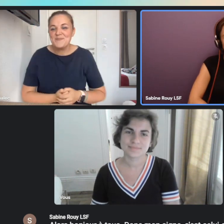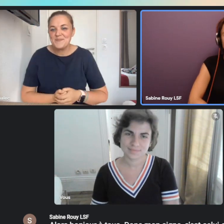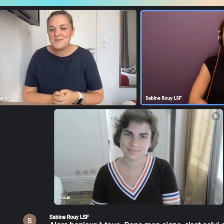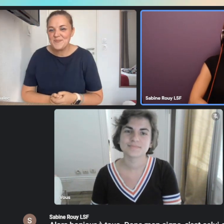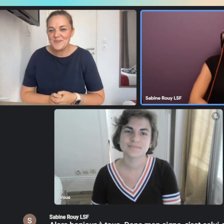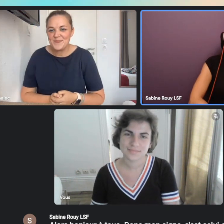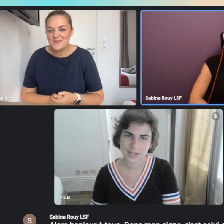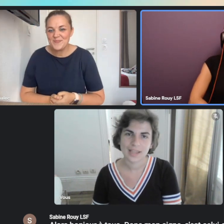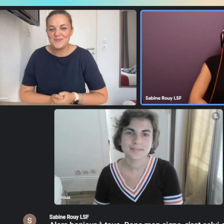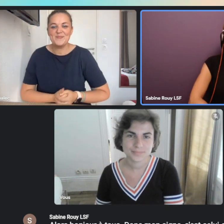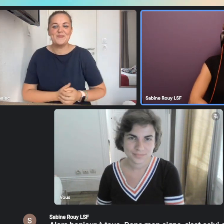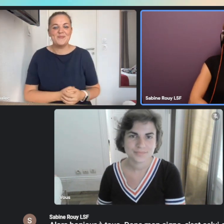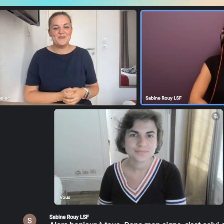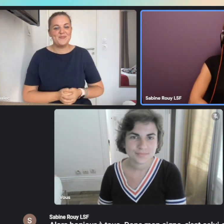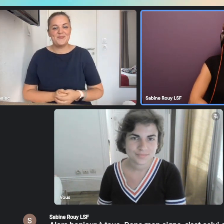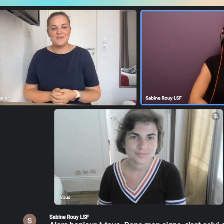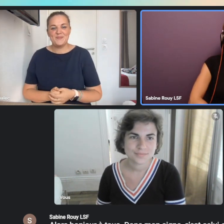Rennes.